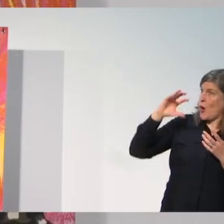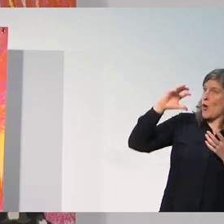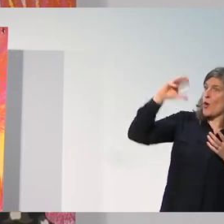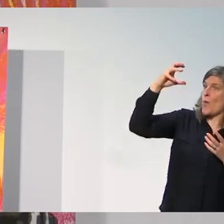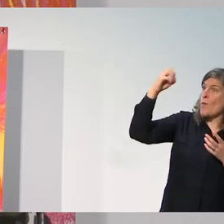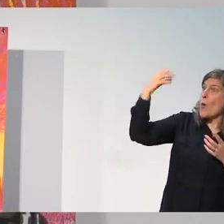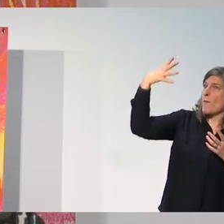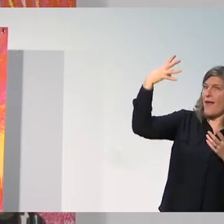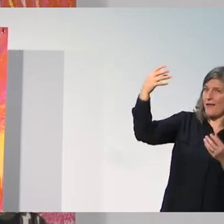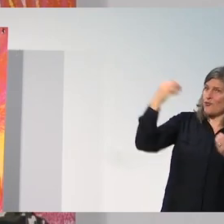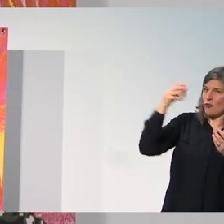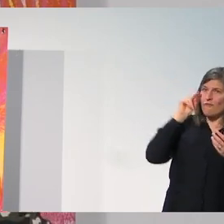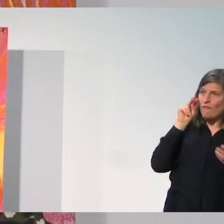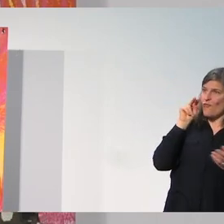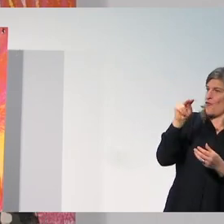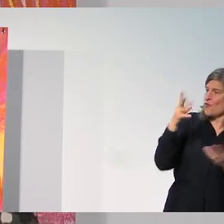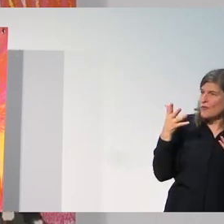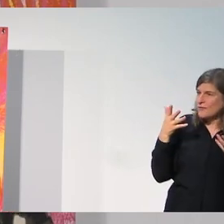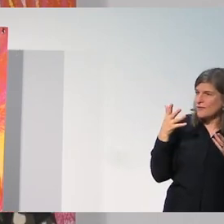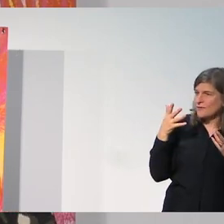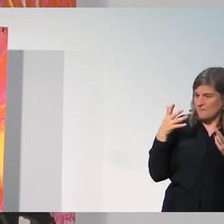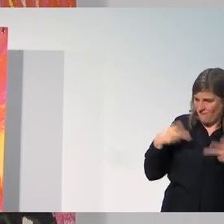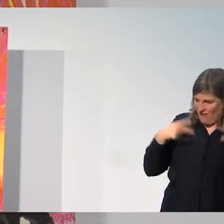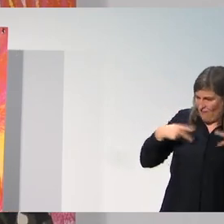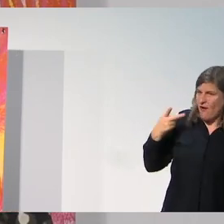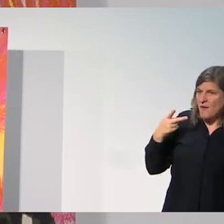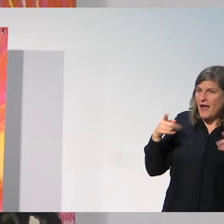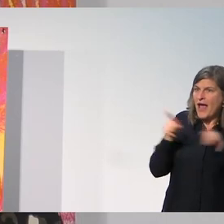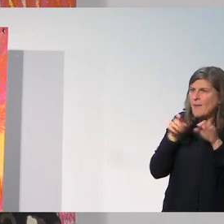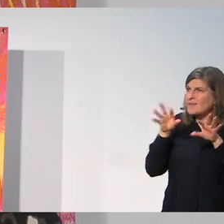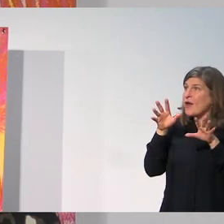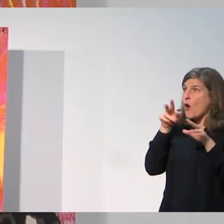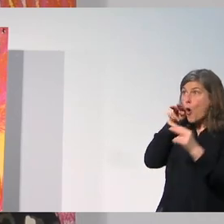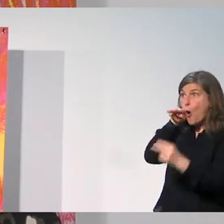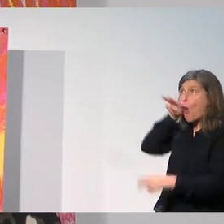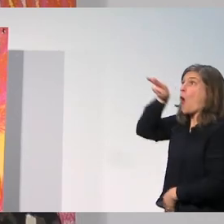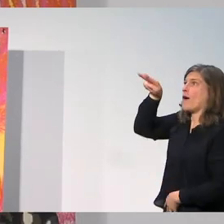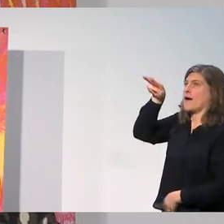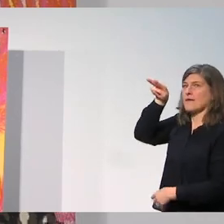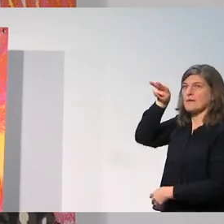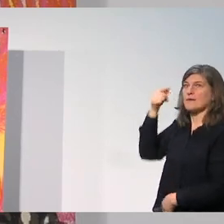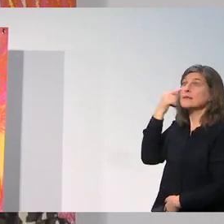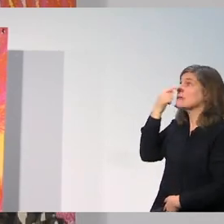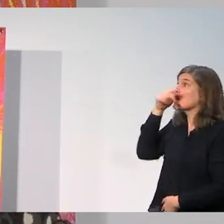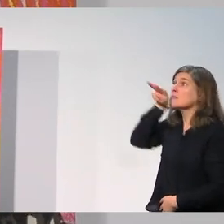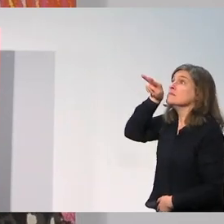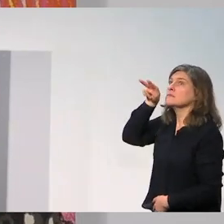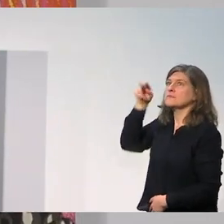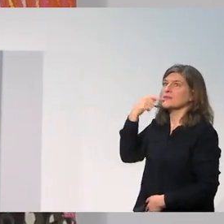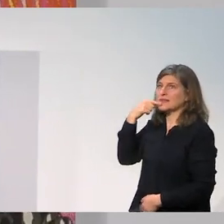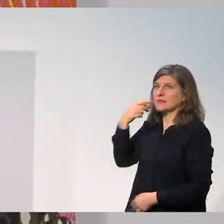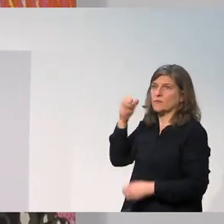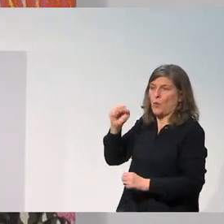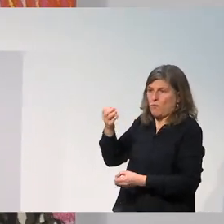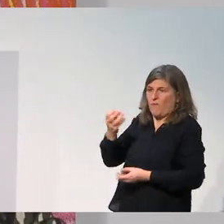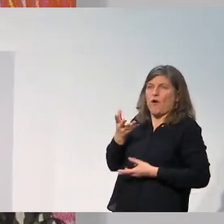pouvoir simplement vivre et de voir les choses, et en même temps le fait de ne pas pouvoir regarder le soleil en face et de pouvoir en mourir? Alors il y a